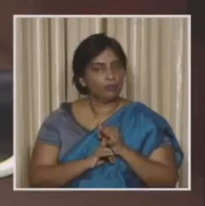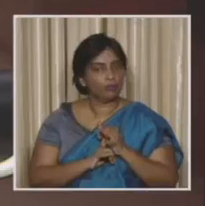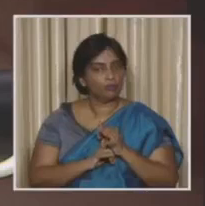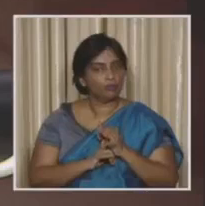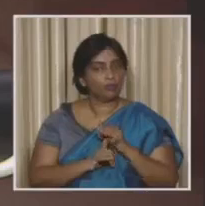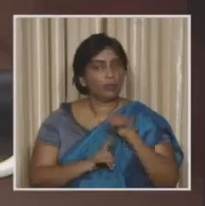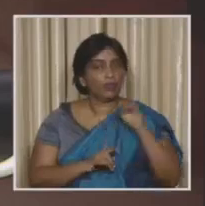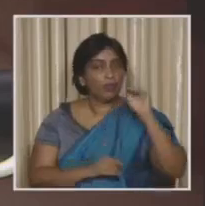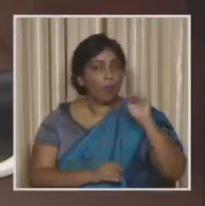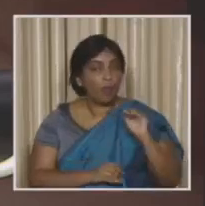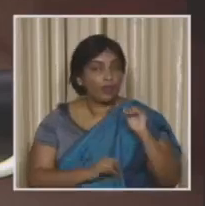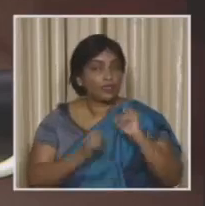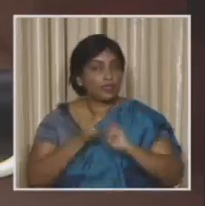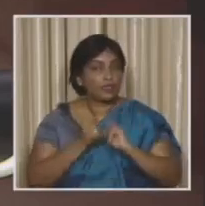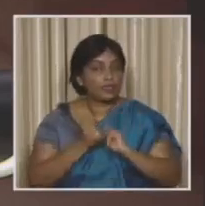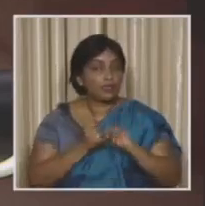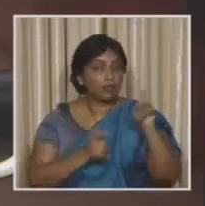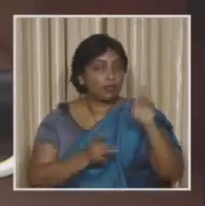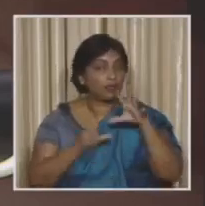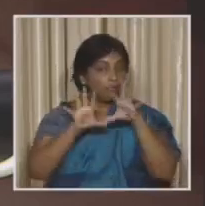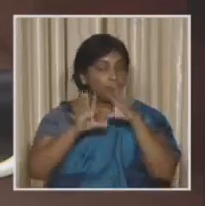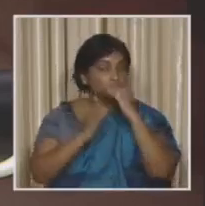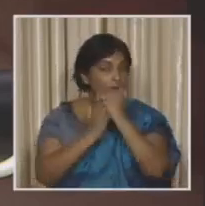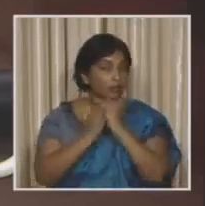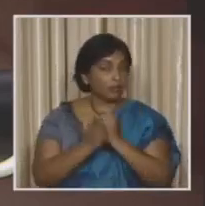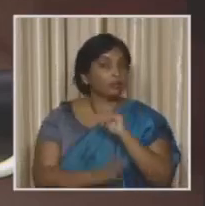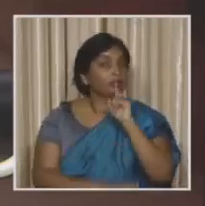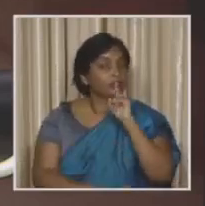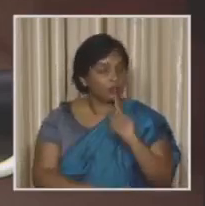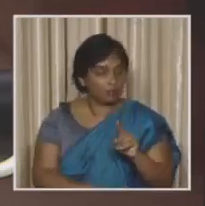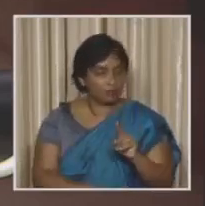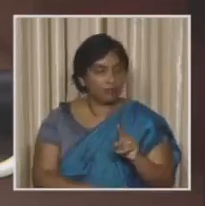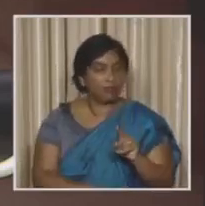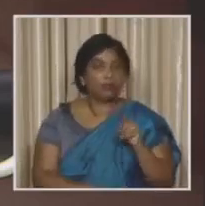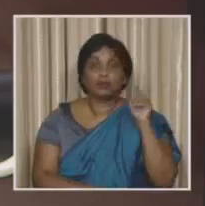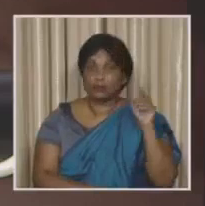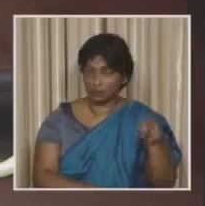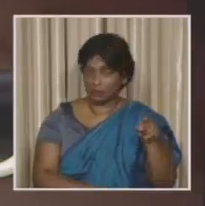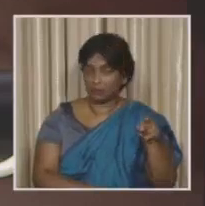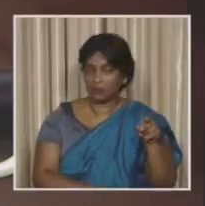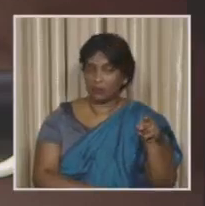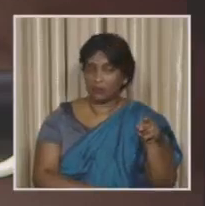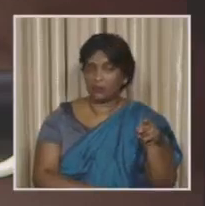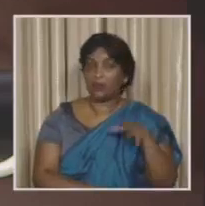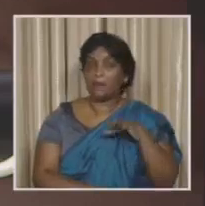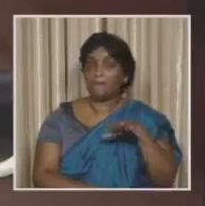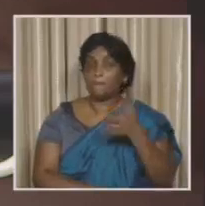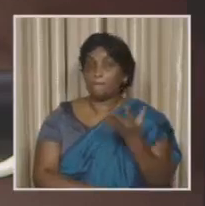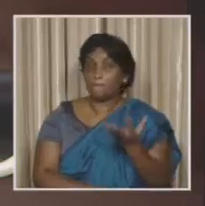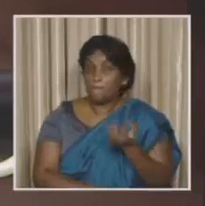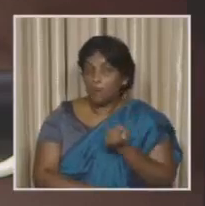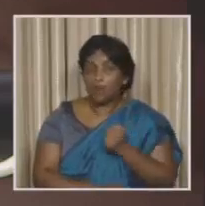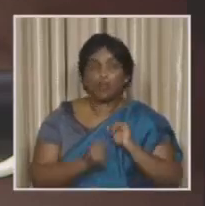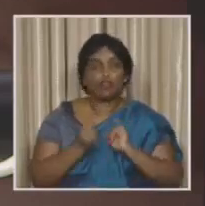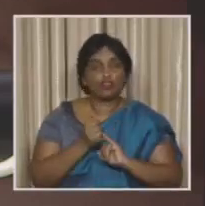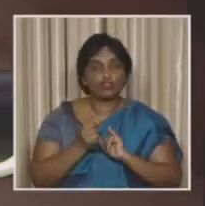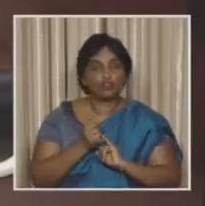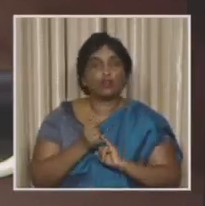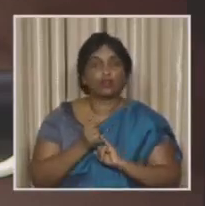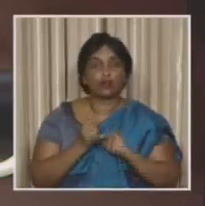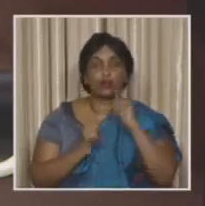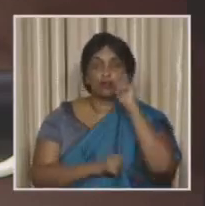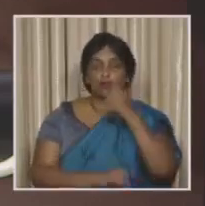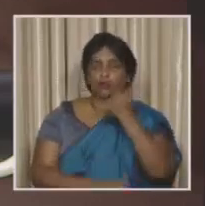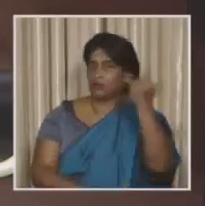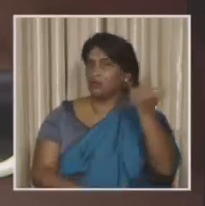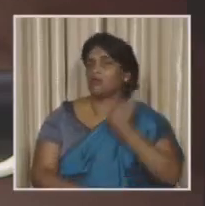පොඩි සාරාංගේ කට උතරේ පැහැදිලිව කියනවා එය බාර ගැනීම සඳහා සොනික් කියන පුද්ගලයා තමට කතා කරා